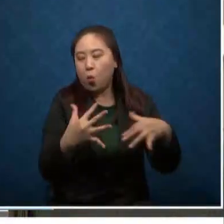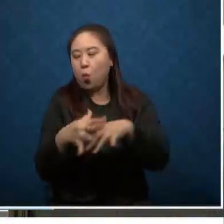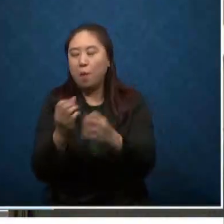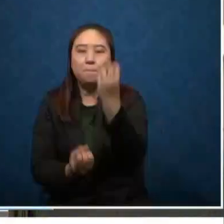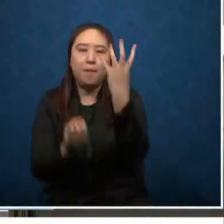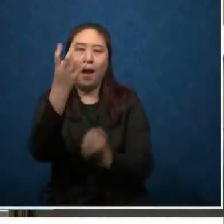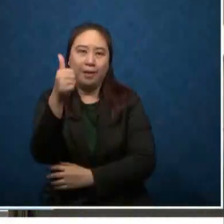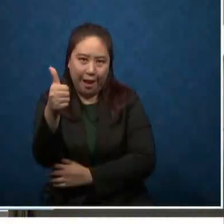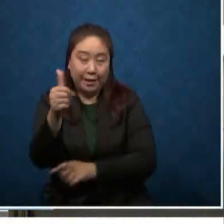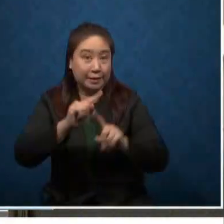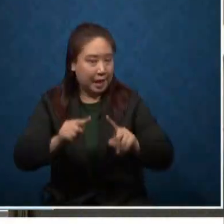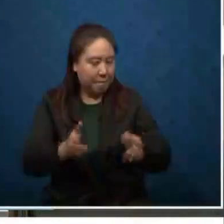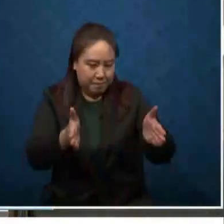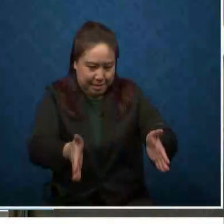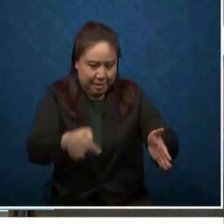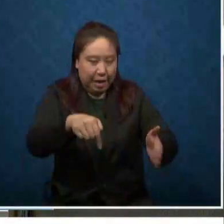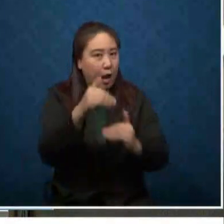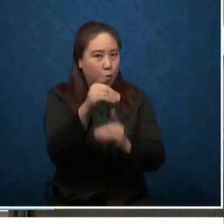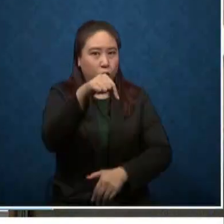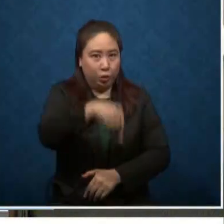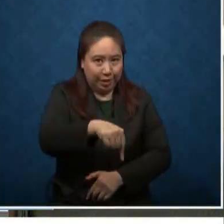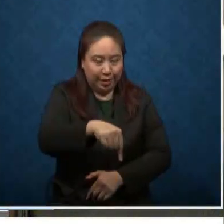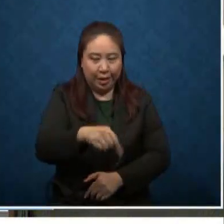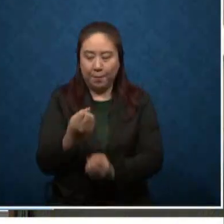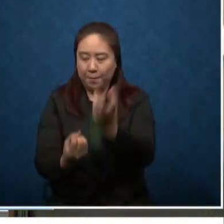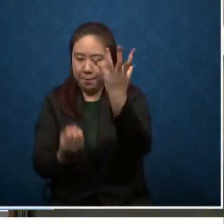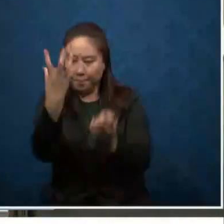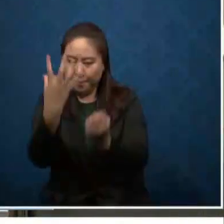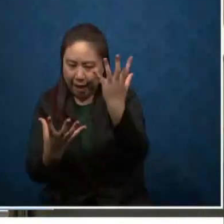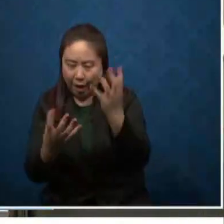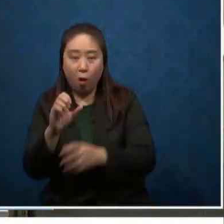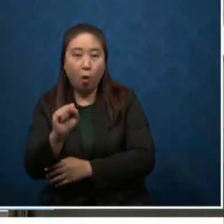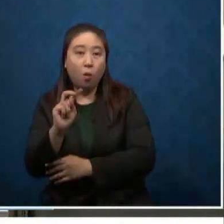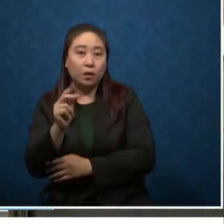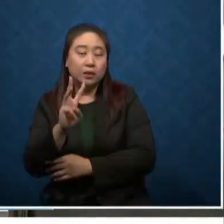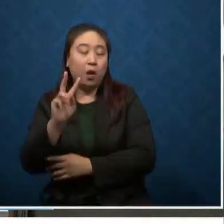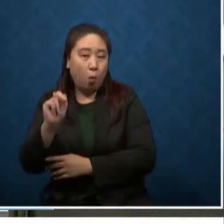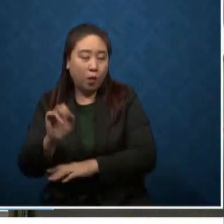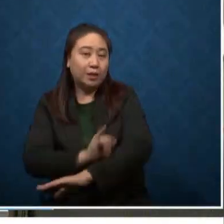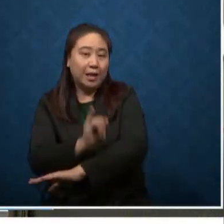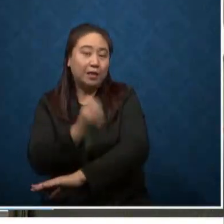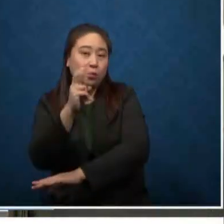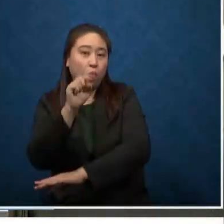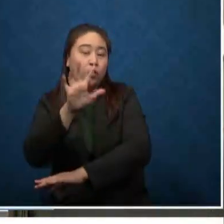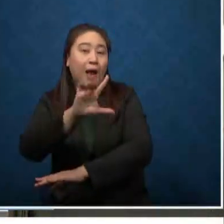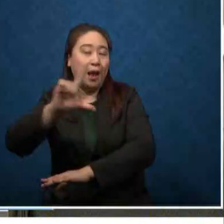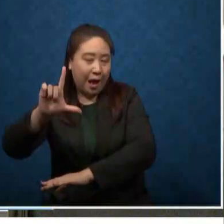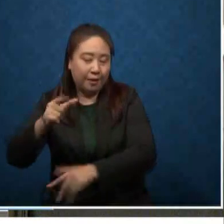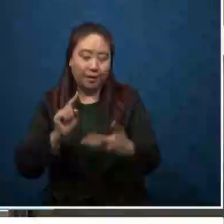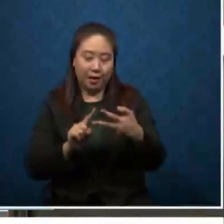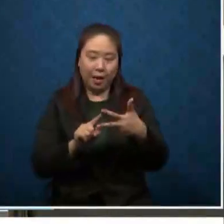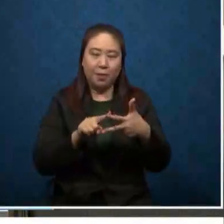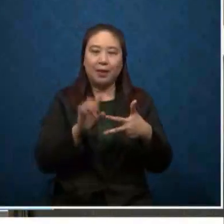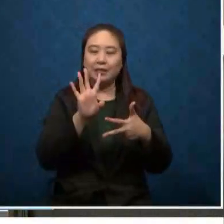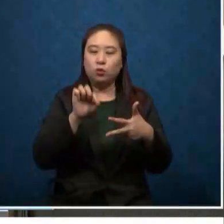แต่มพื้นที่ที่กำหนด ป่าสงวนมา 112.50ลานล่ะป่าอนุรักมาล 4.2ล Sicherheit